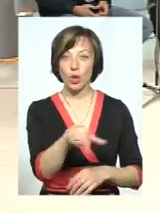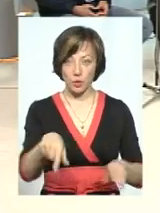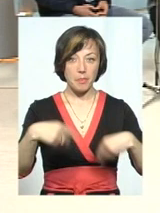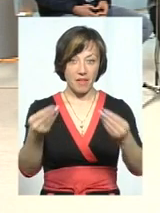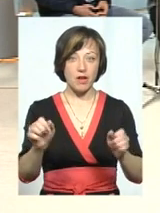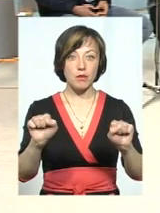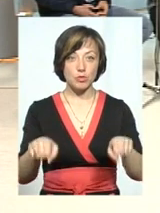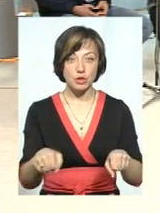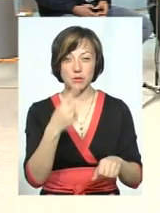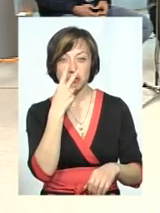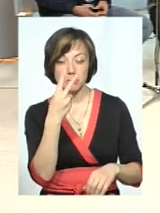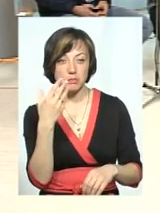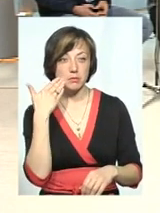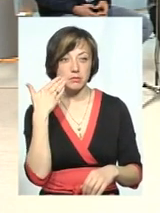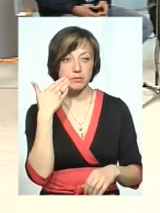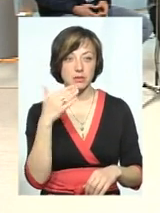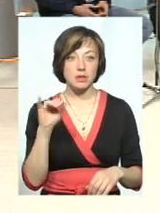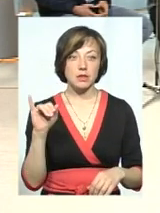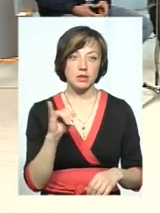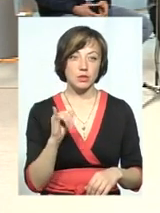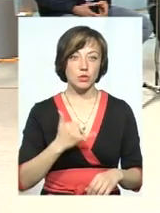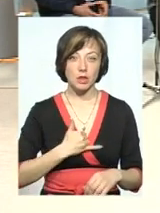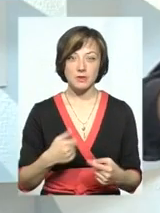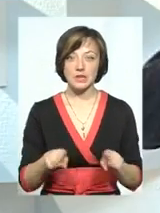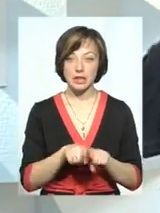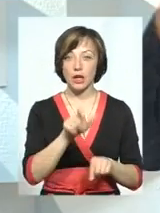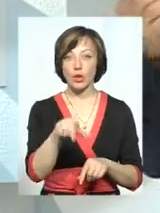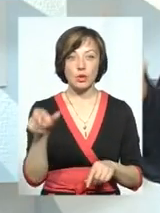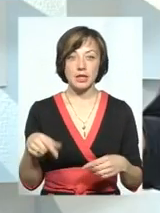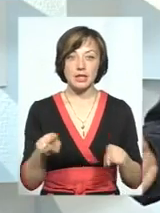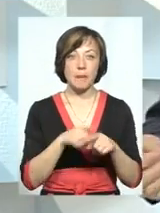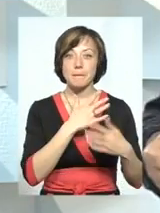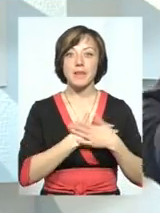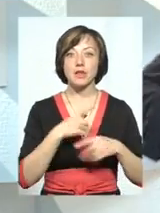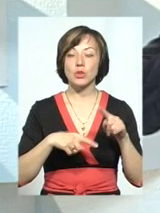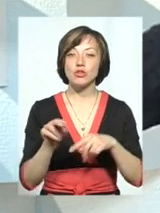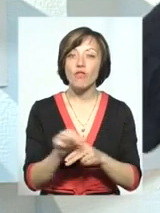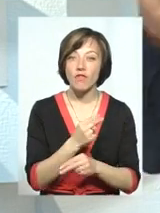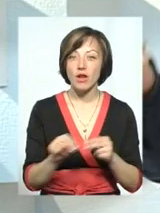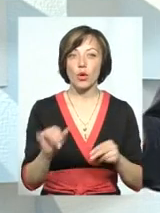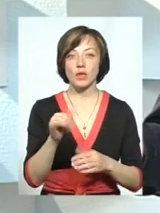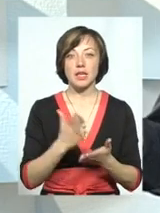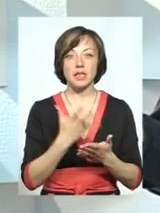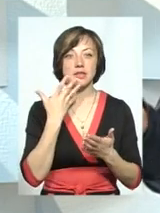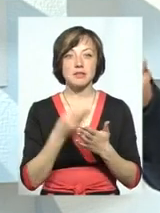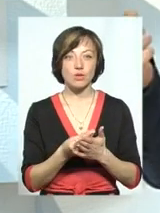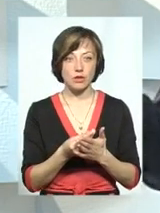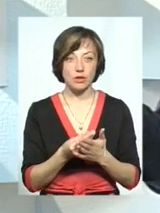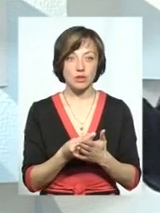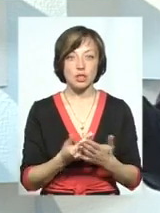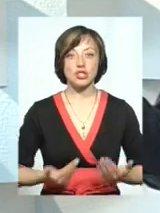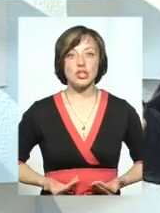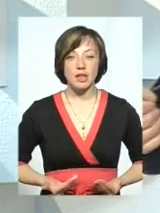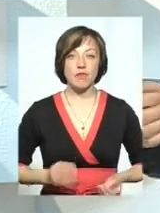давали можливість придивитися. І у нас вже все-таки люди не настільки патріотично виховані, в них є свої